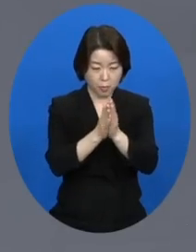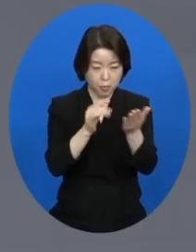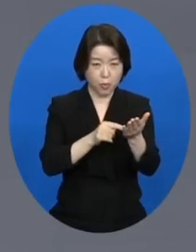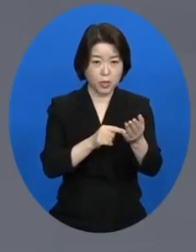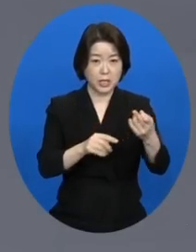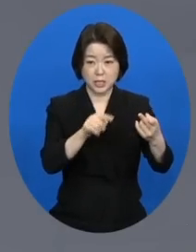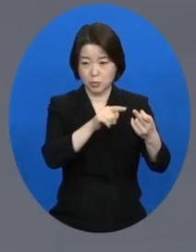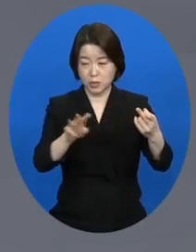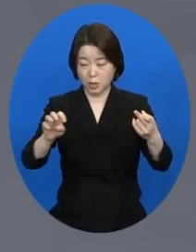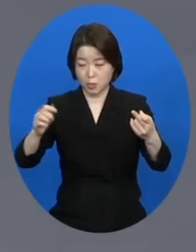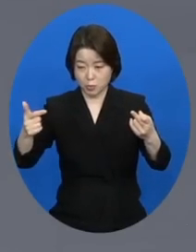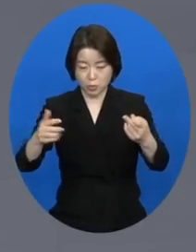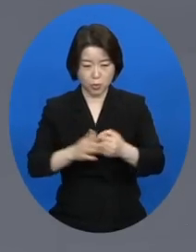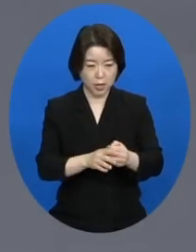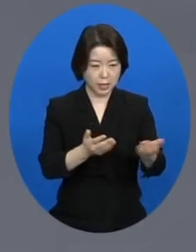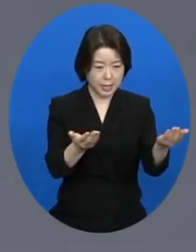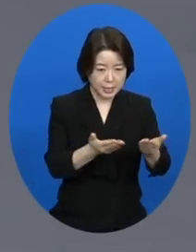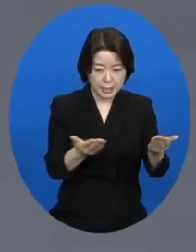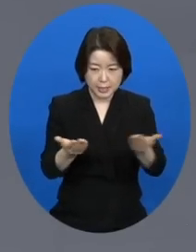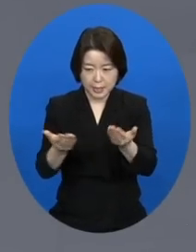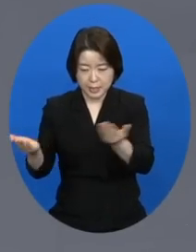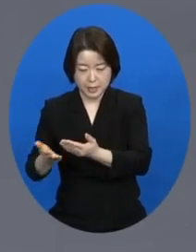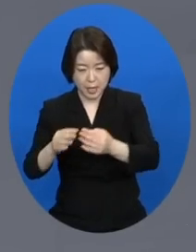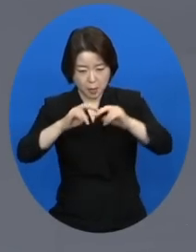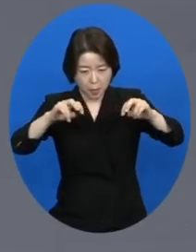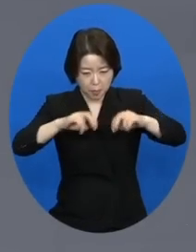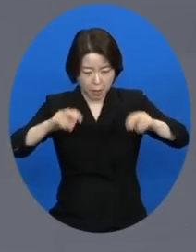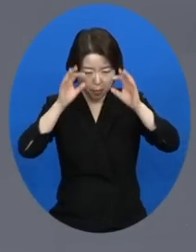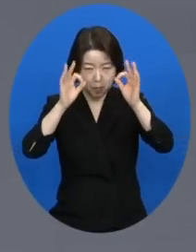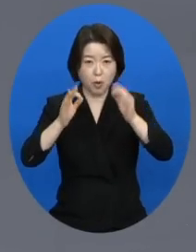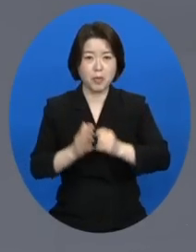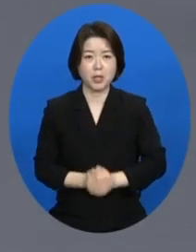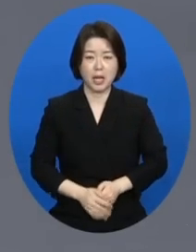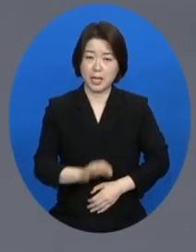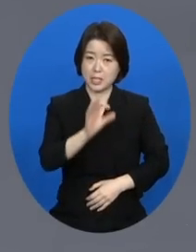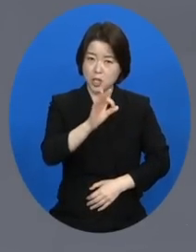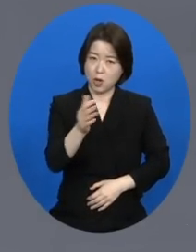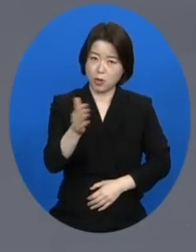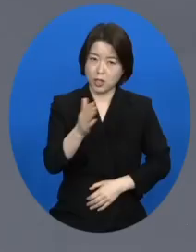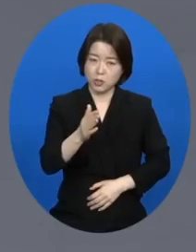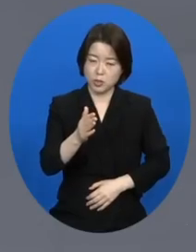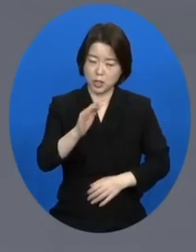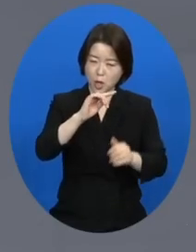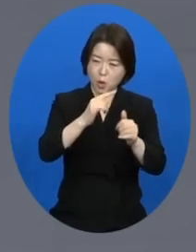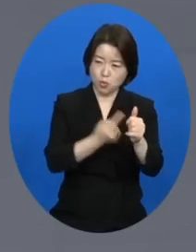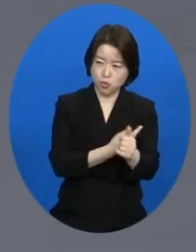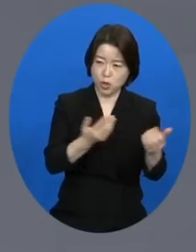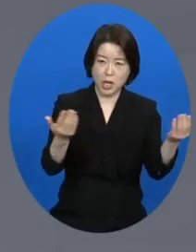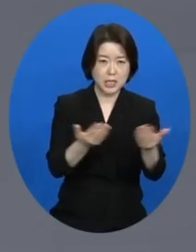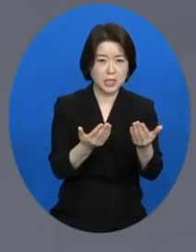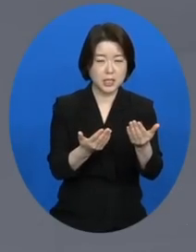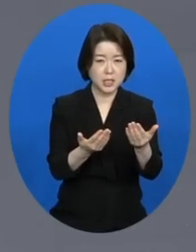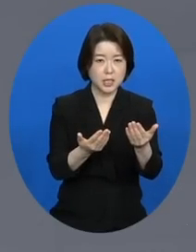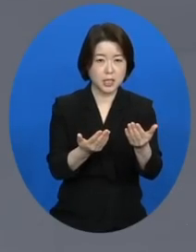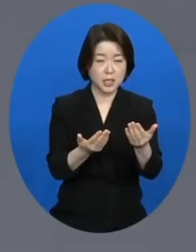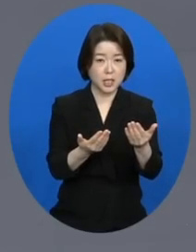36절까지 사건들을 세세히 분석해 보면 대략 한 10가지 정도의 아주 우연한